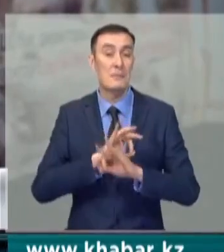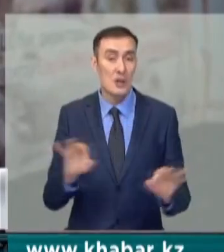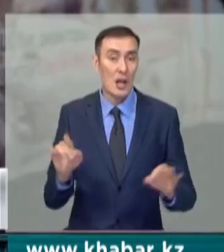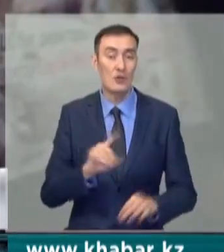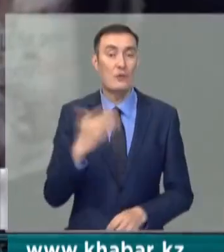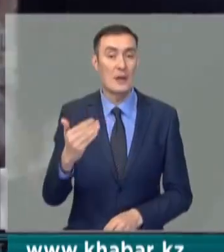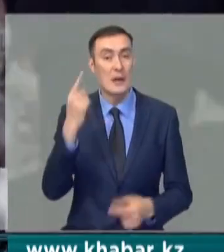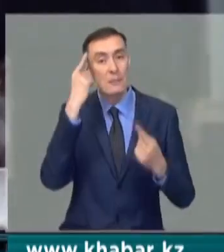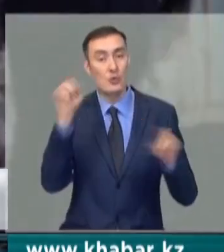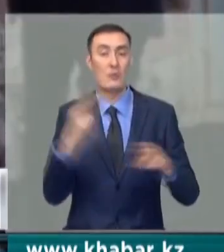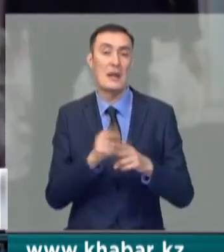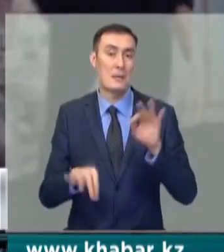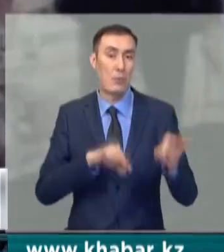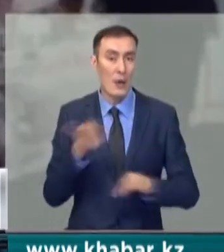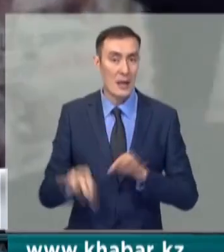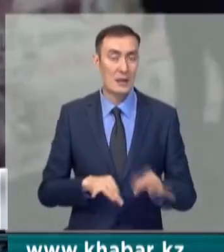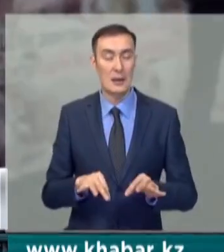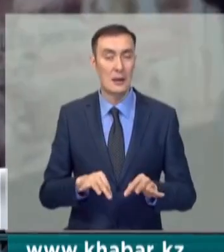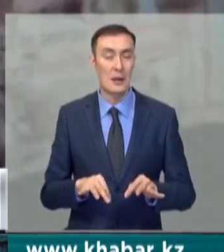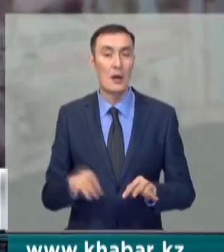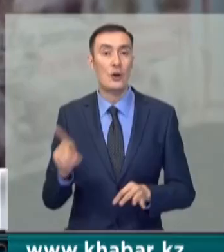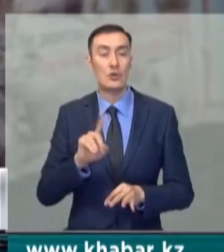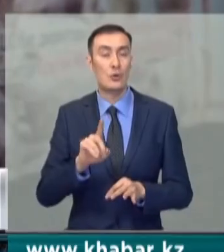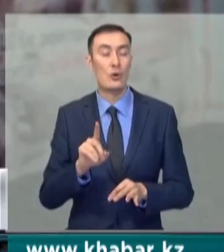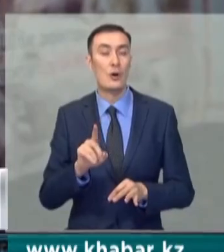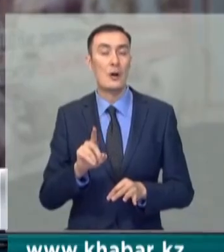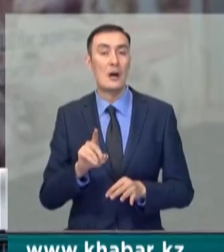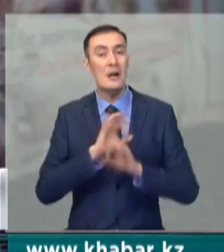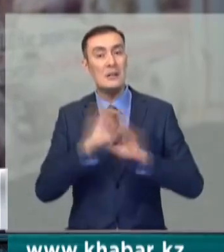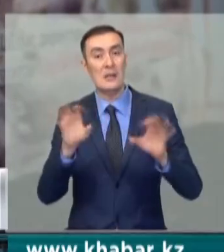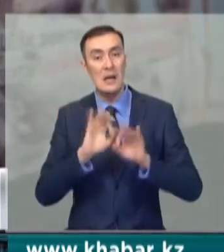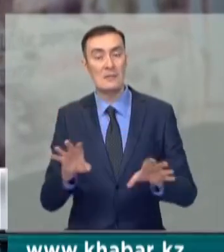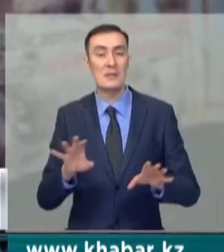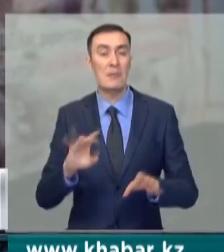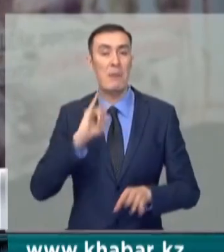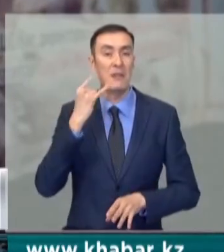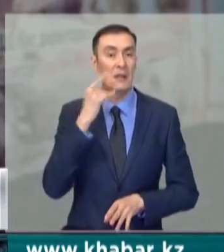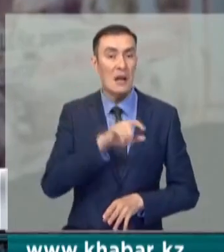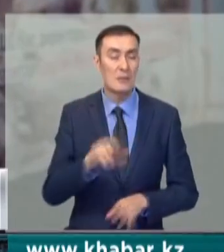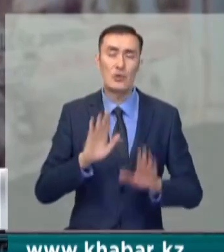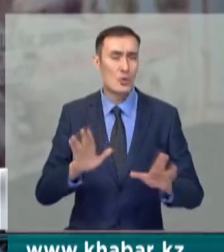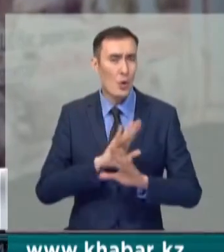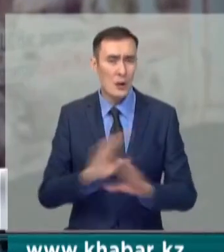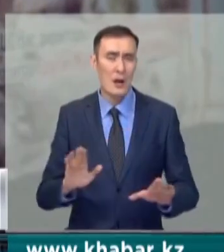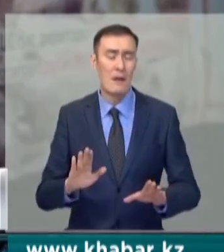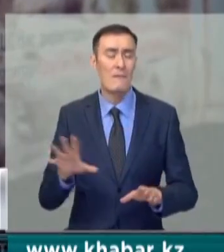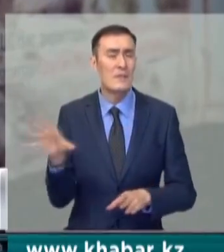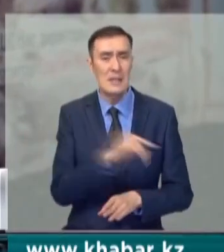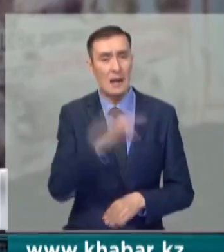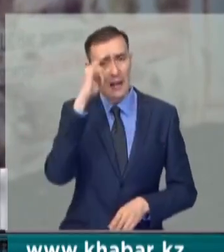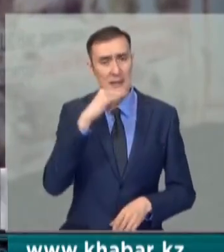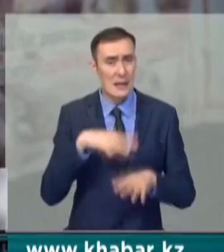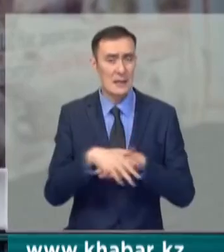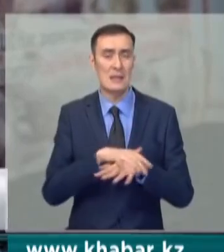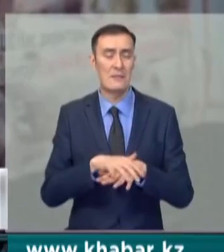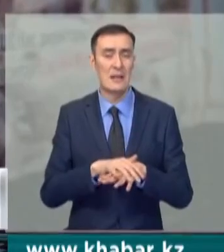затеяли эти проекты, что знакомите павлодарцев, не только павлодарцев, казахстанцев и